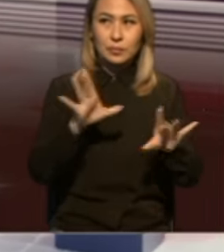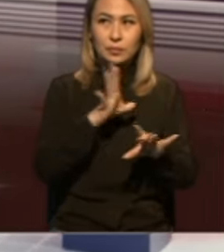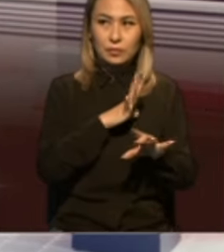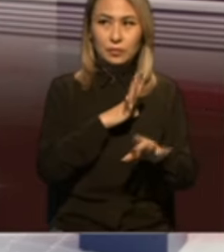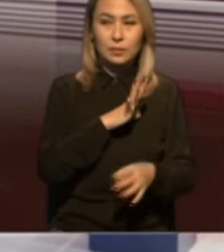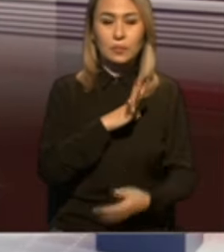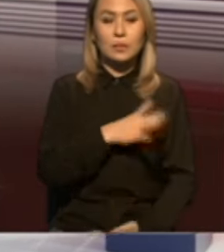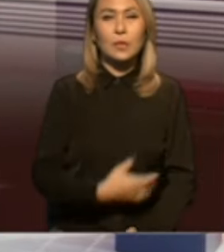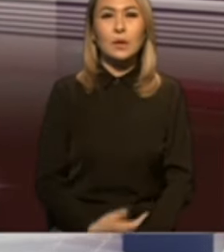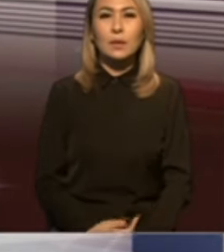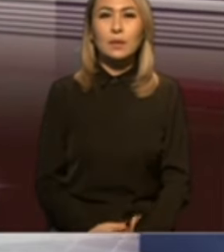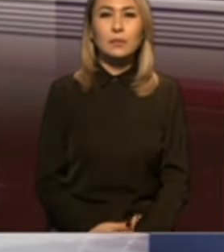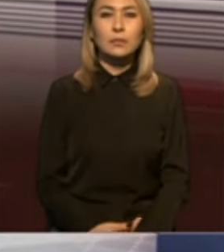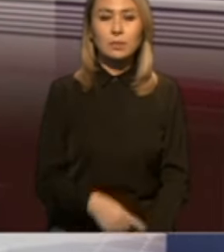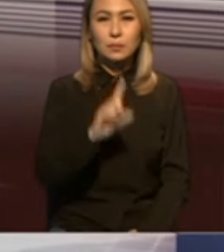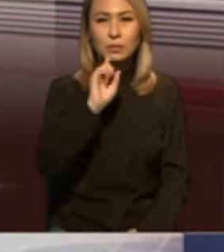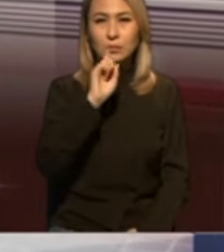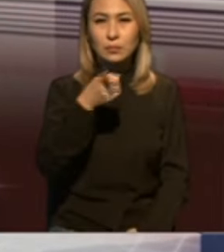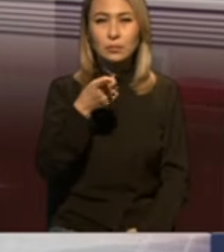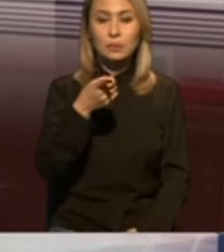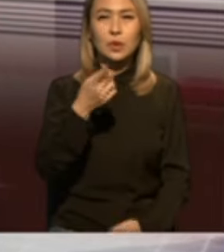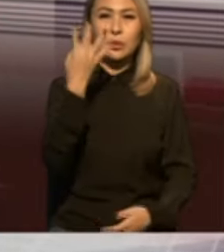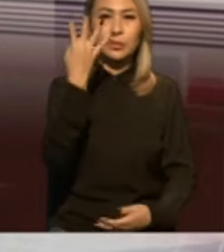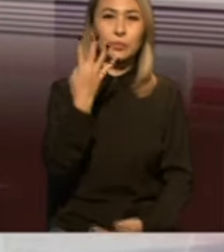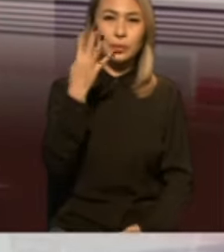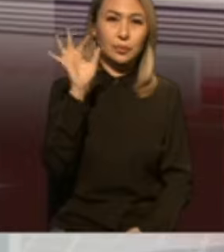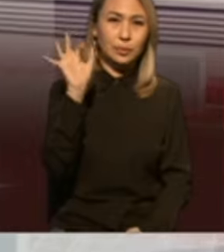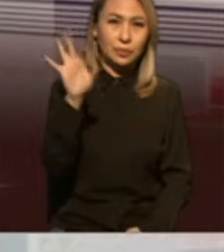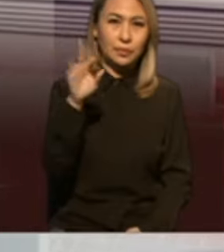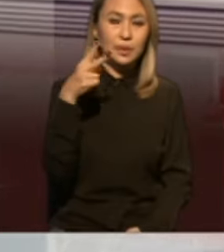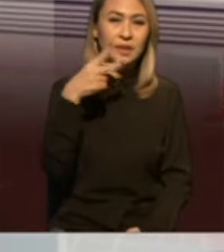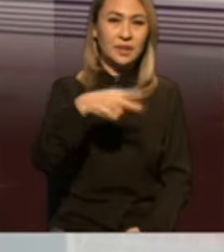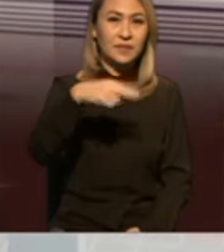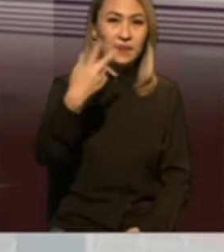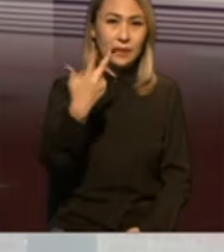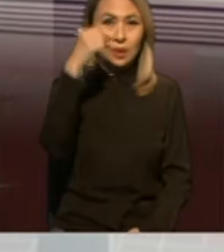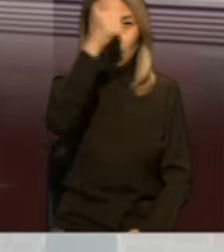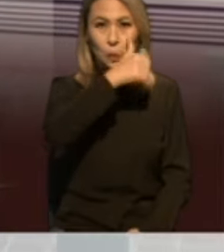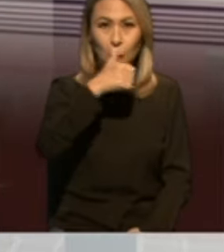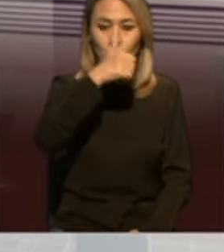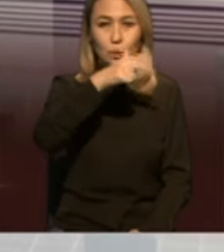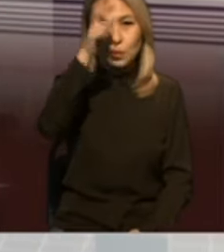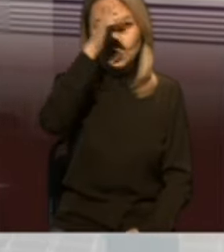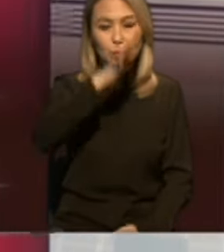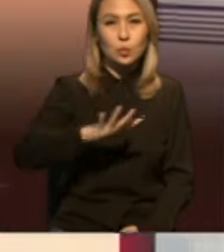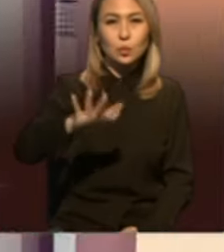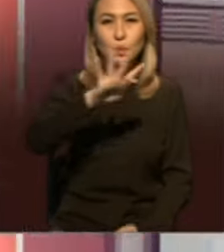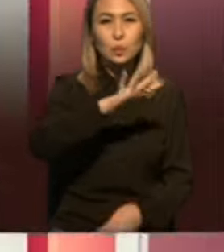кинематография туралы. Тура бір жыл бұрын, 4 қазанда 2023 жылы түркі әлемі